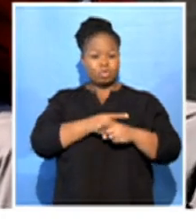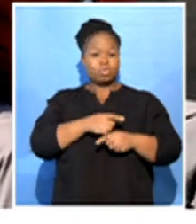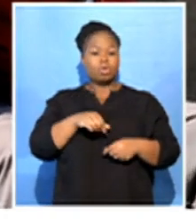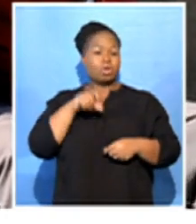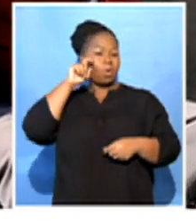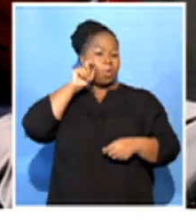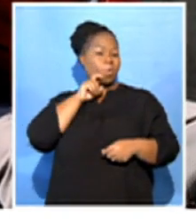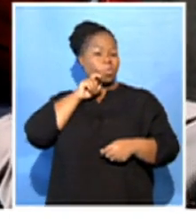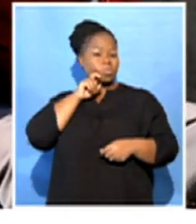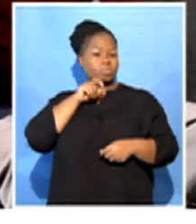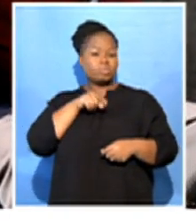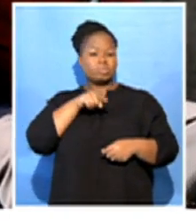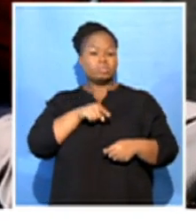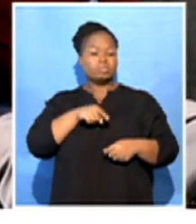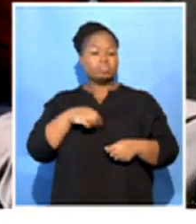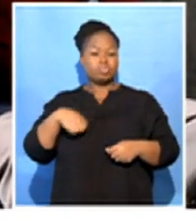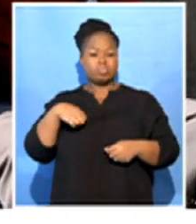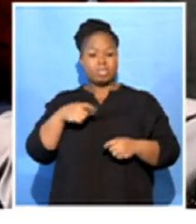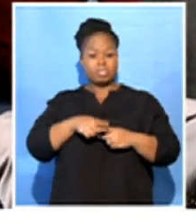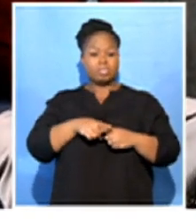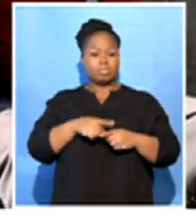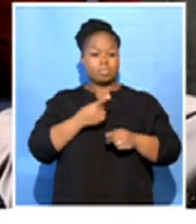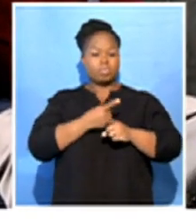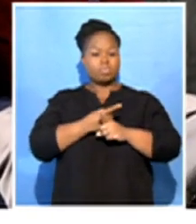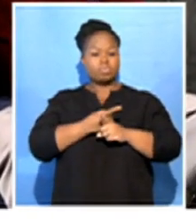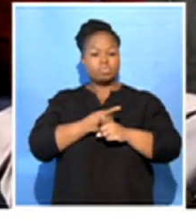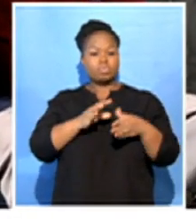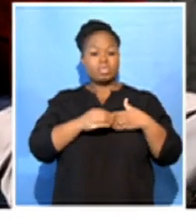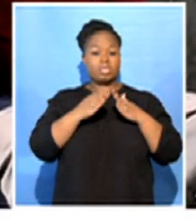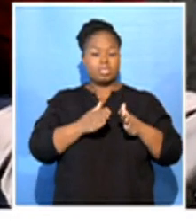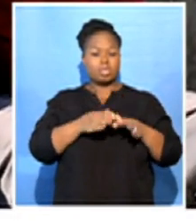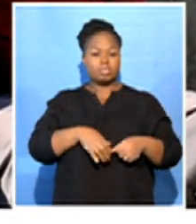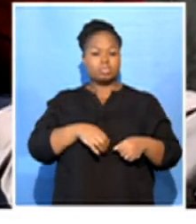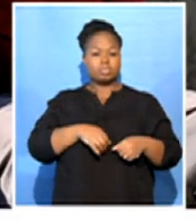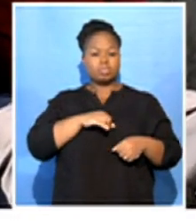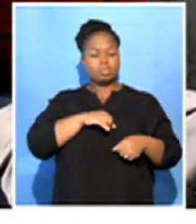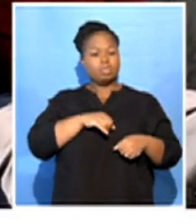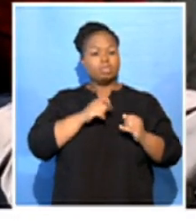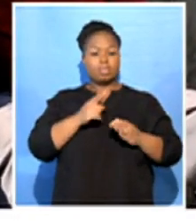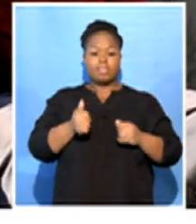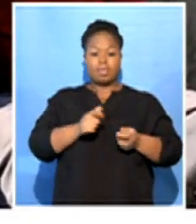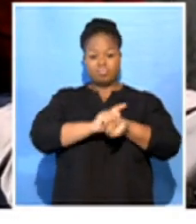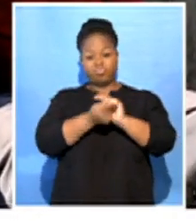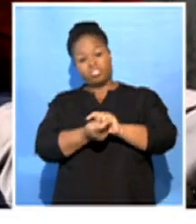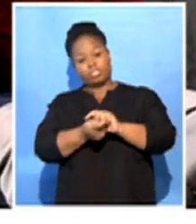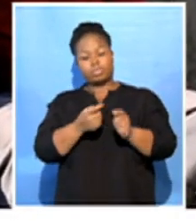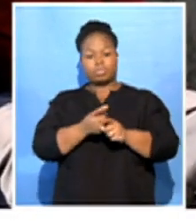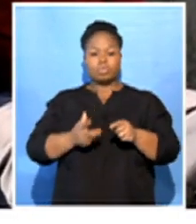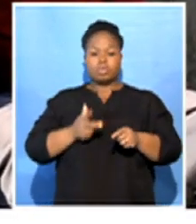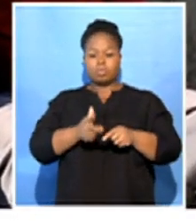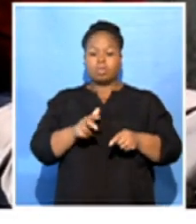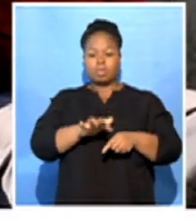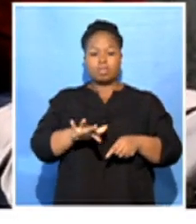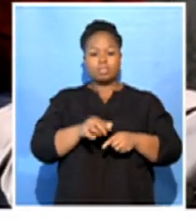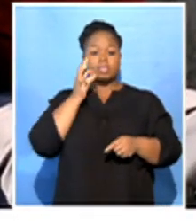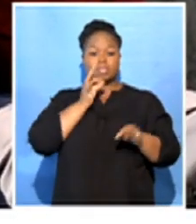yena wasijikela, kwafika amajoni apha azosikhupha amajoni kalalani kwe-railway. Sizokhula amajoni ka-railway ke ngoku